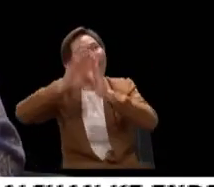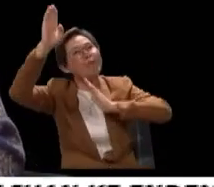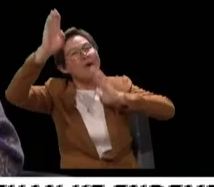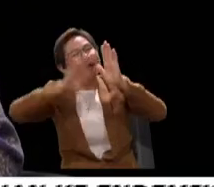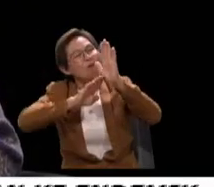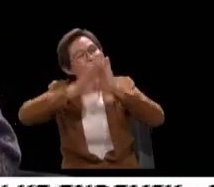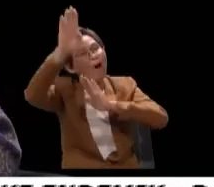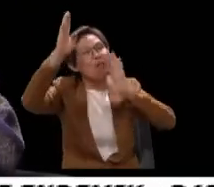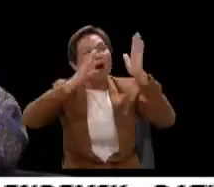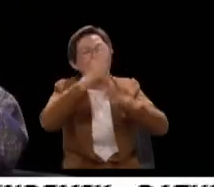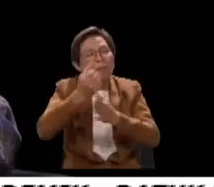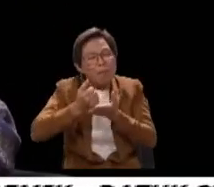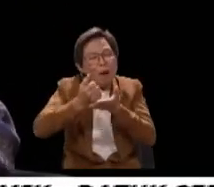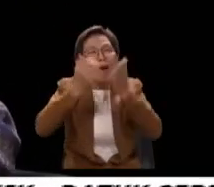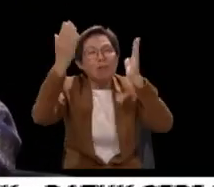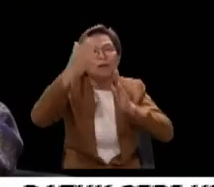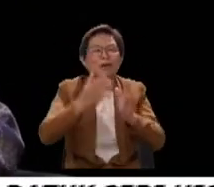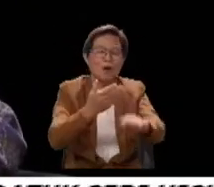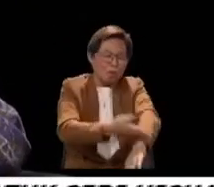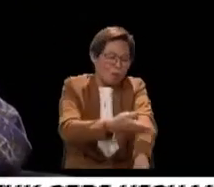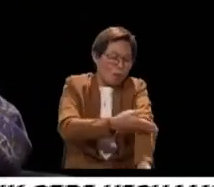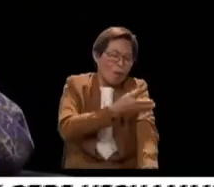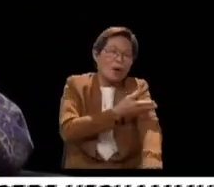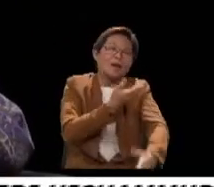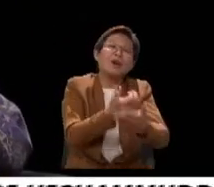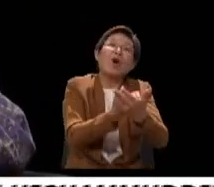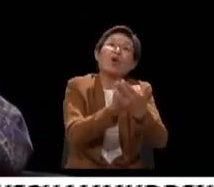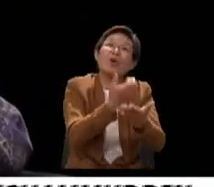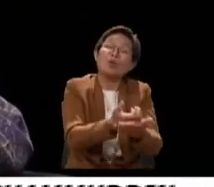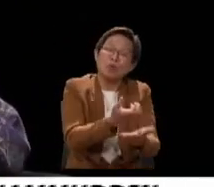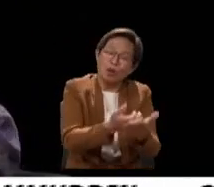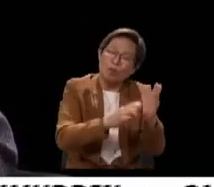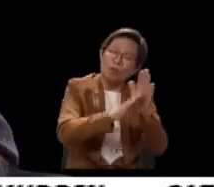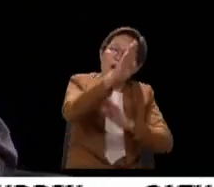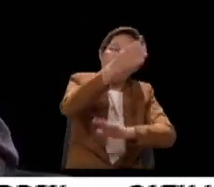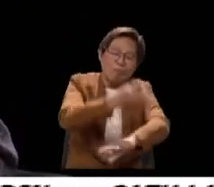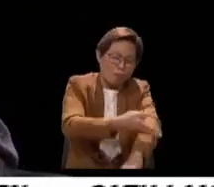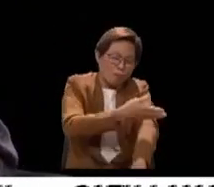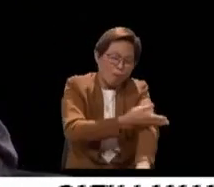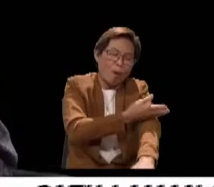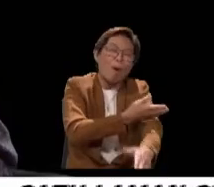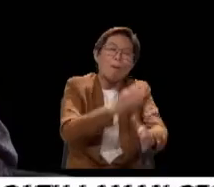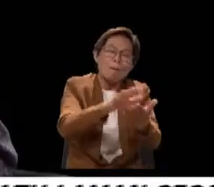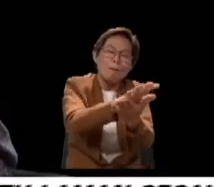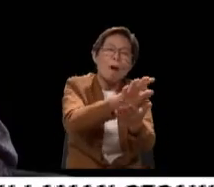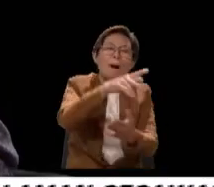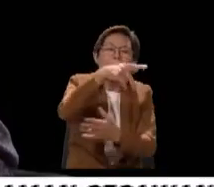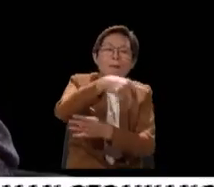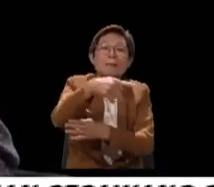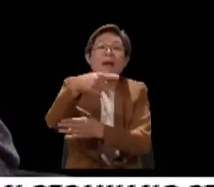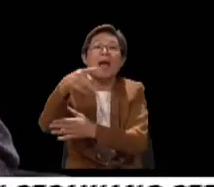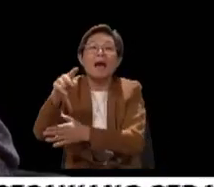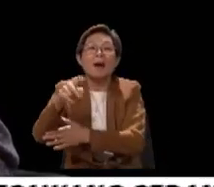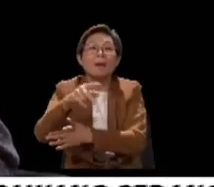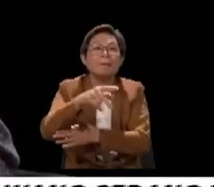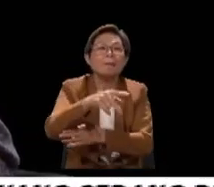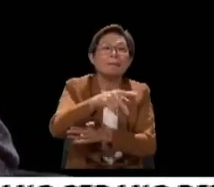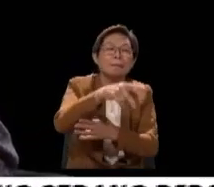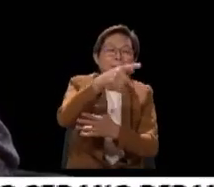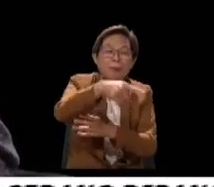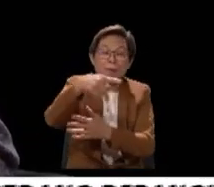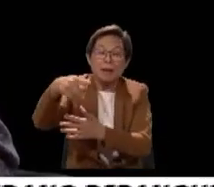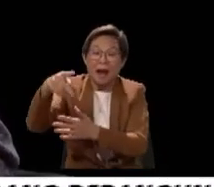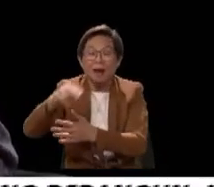juga negara untuk memulihkan ekonomi dalam pelan recovery plan kita jadi ini satu usaha daripada Kementerian